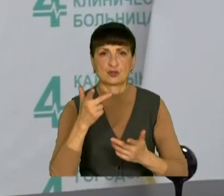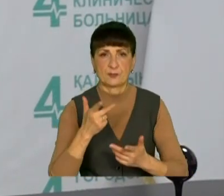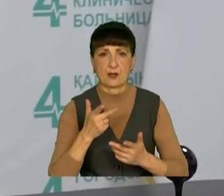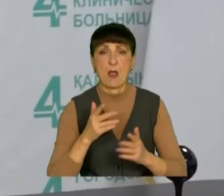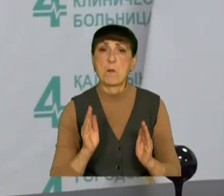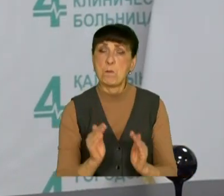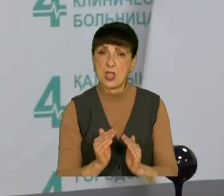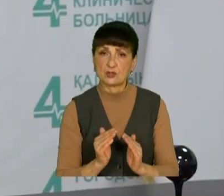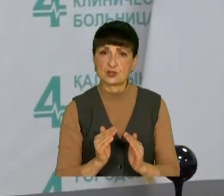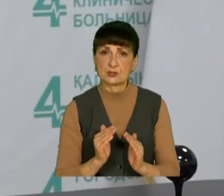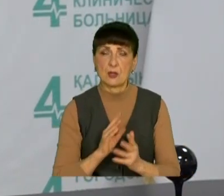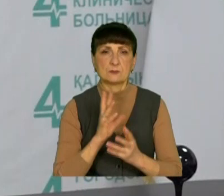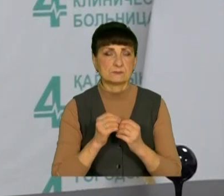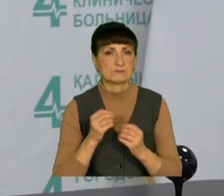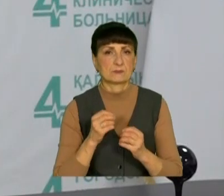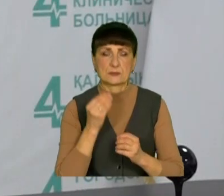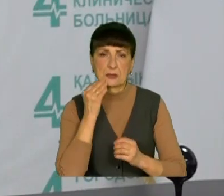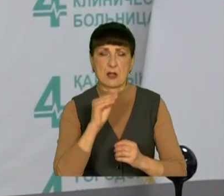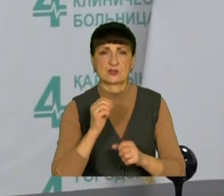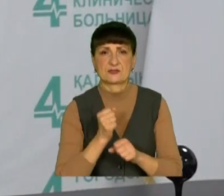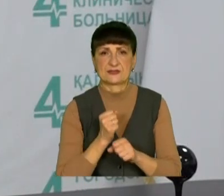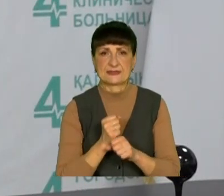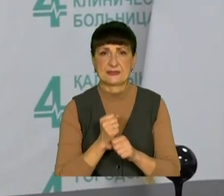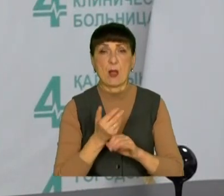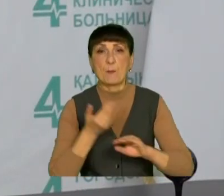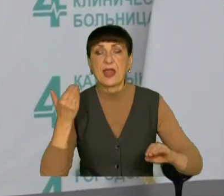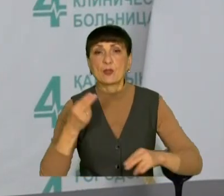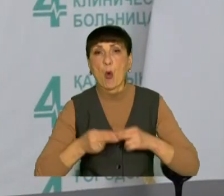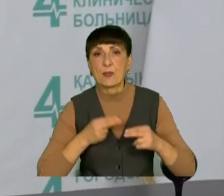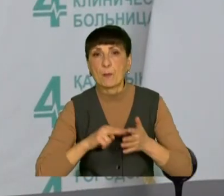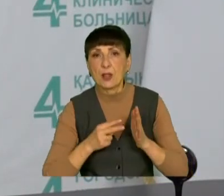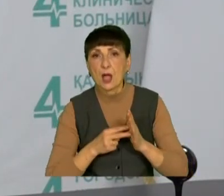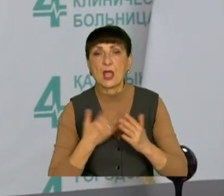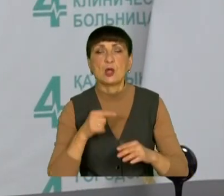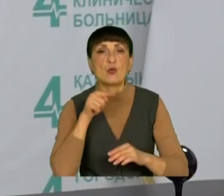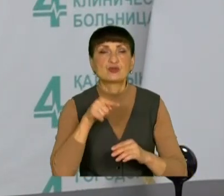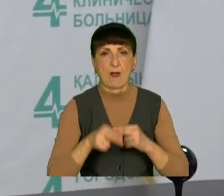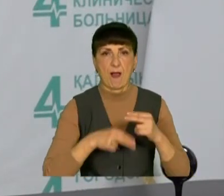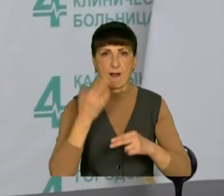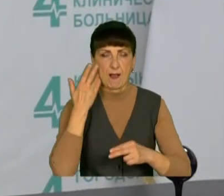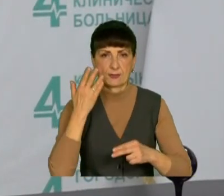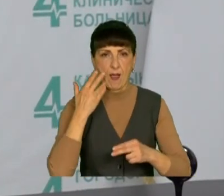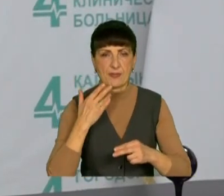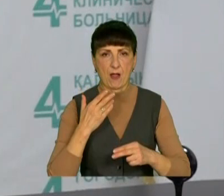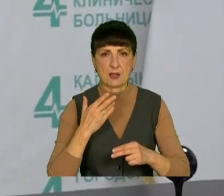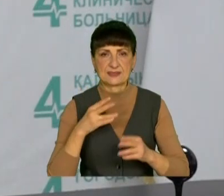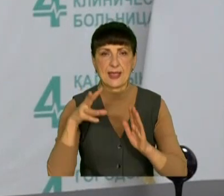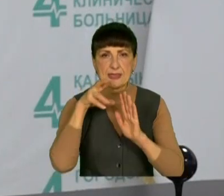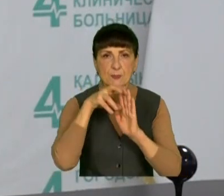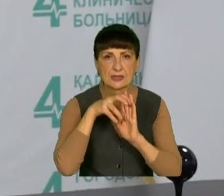есть это до идеала доведенное предоперационное планирование и интероперационное